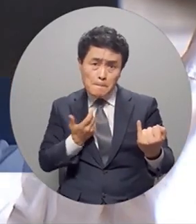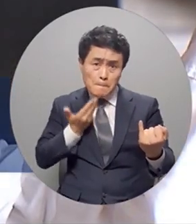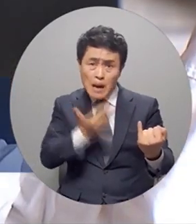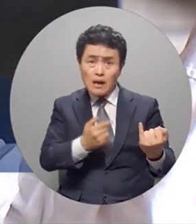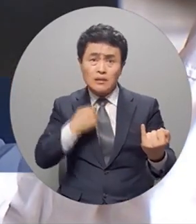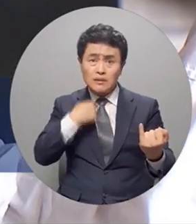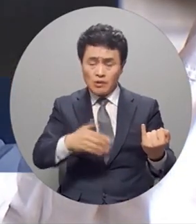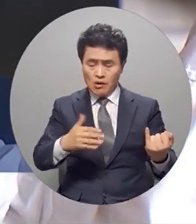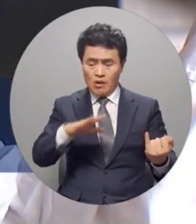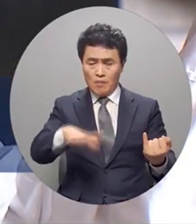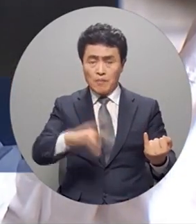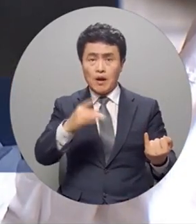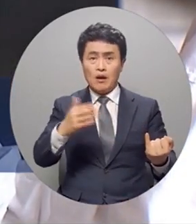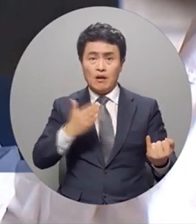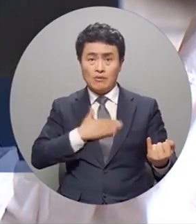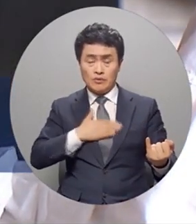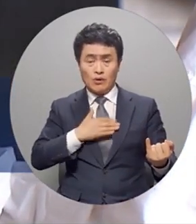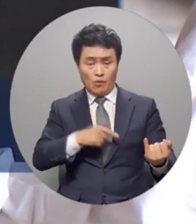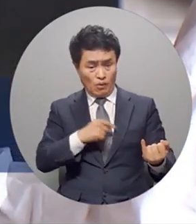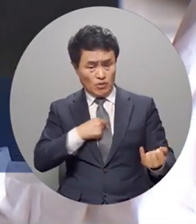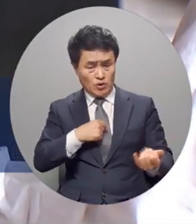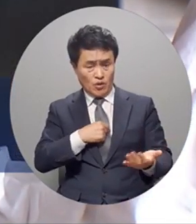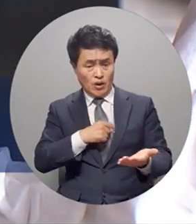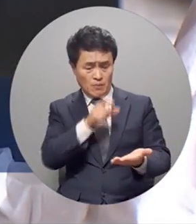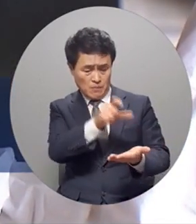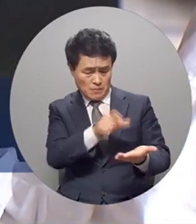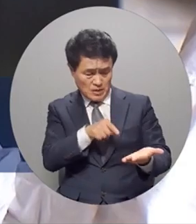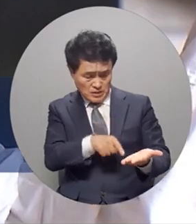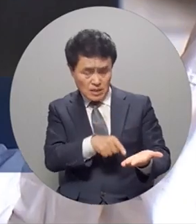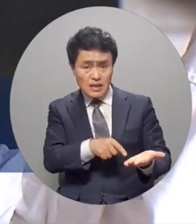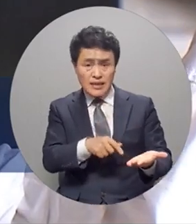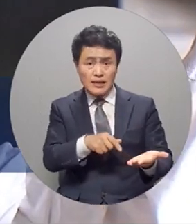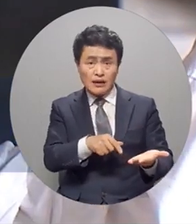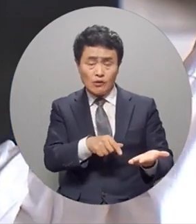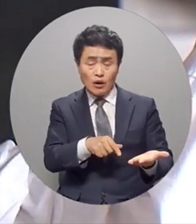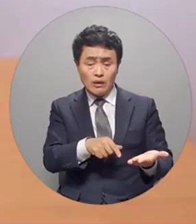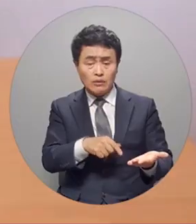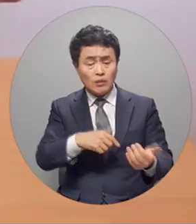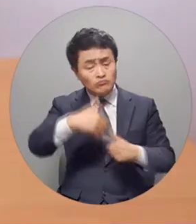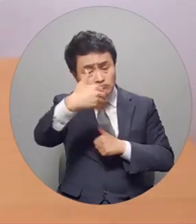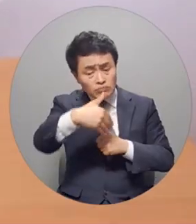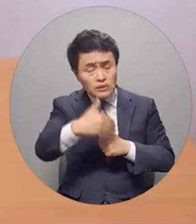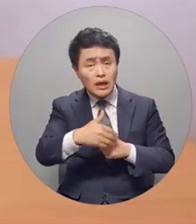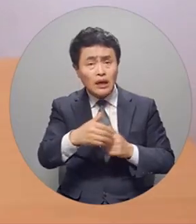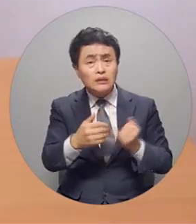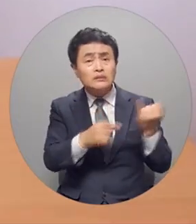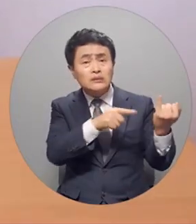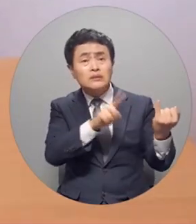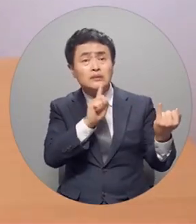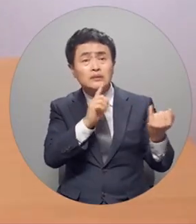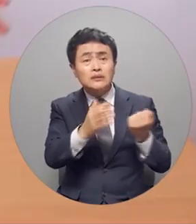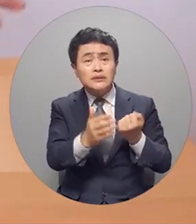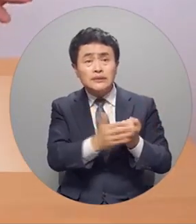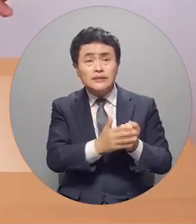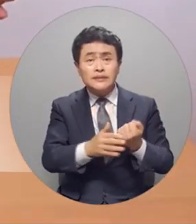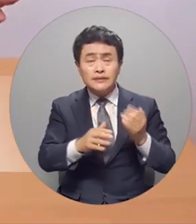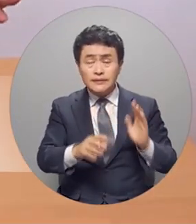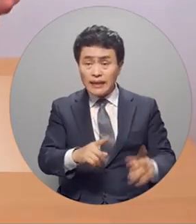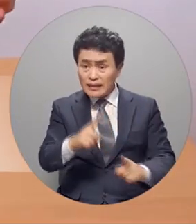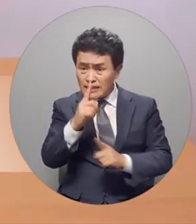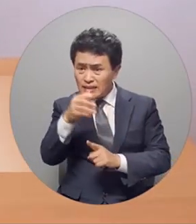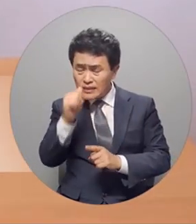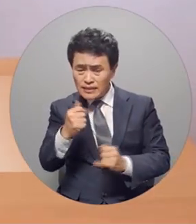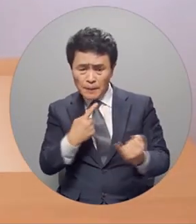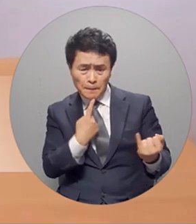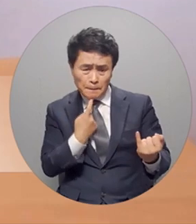먼저 저에게 리스크 관리를 대한 용역을 부탁한 것은 찌양님 측이었고. 박 씨 측은 이 씨가 협박을 일삼고